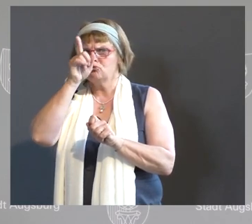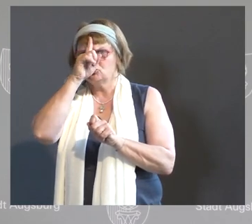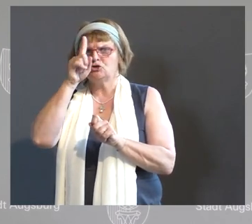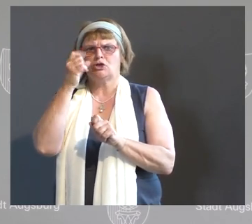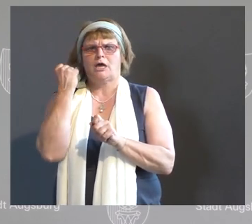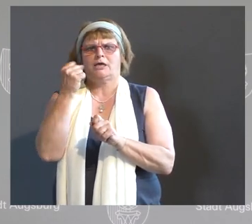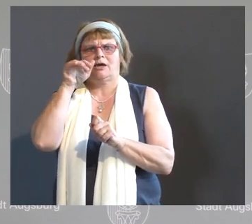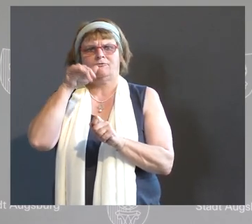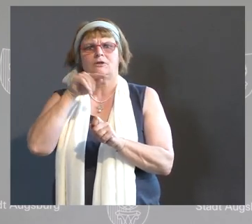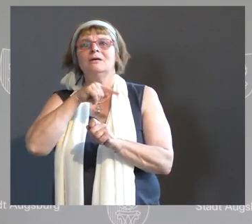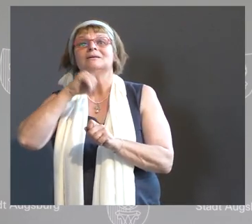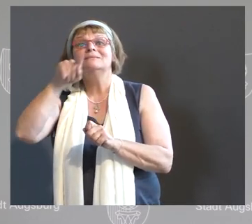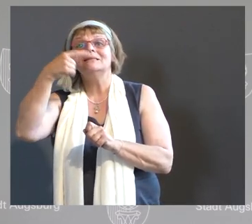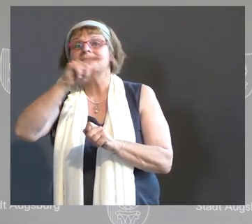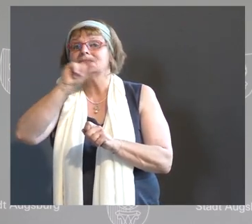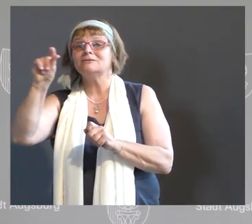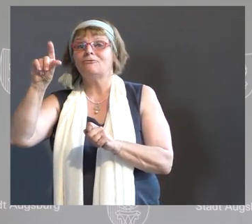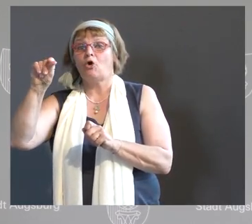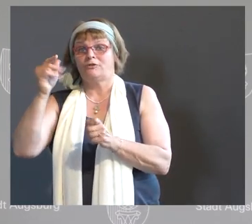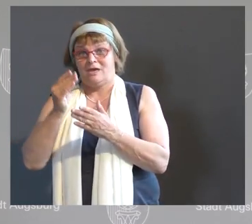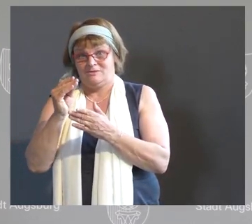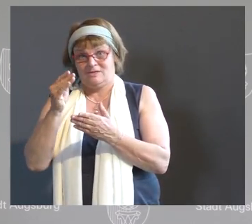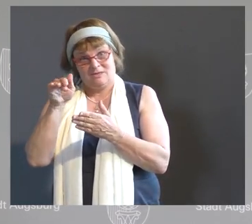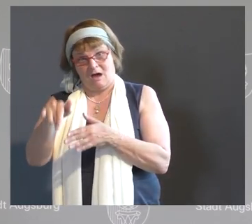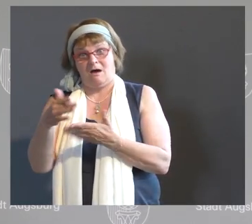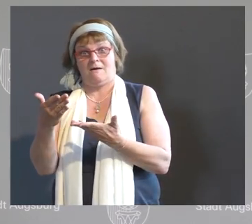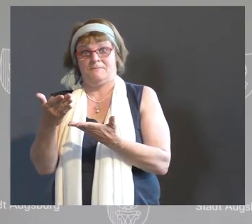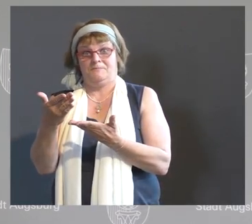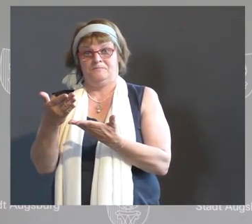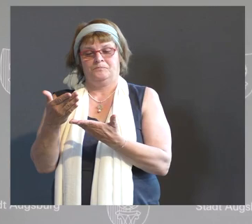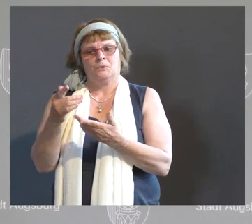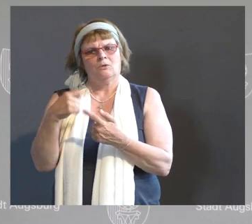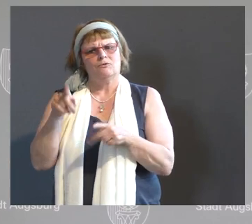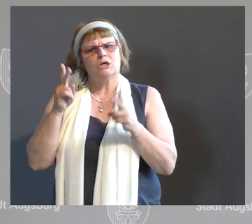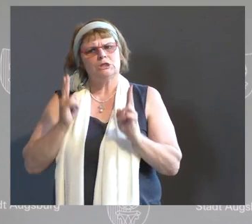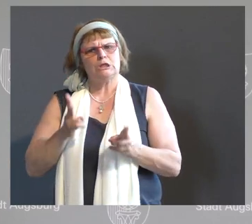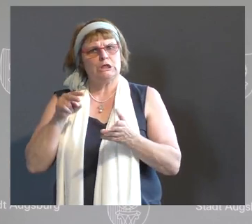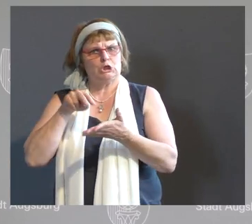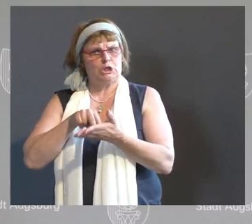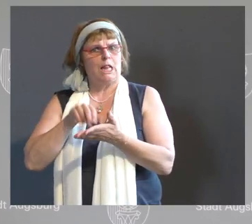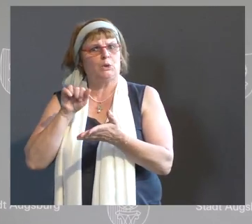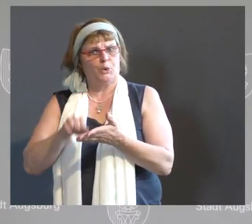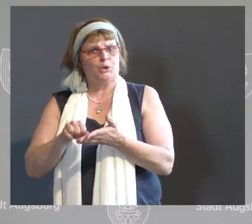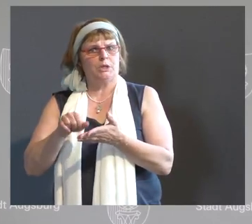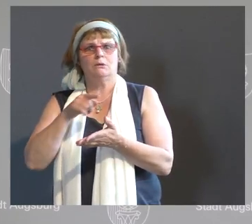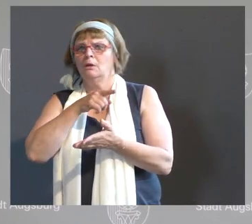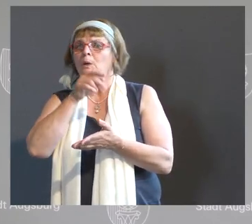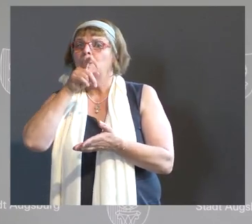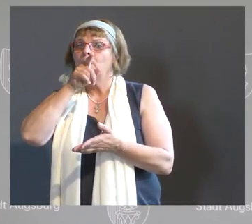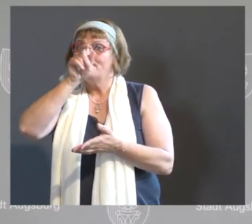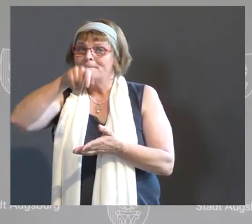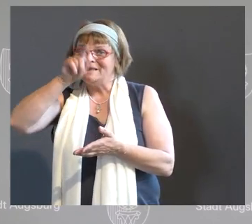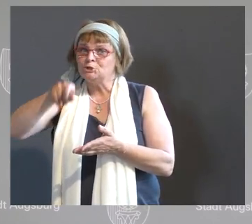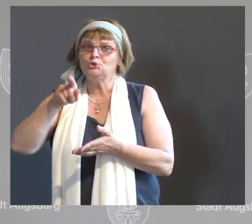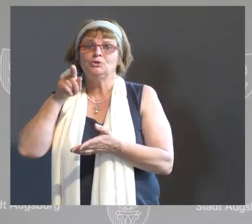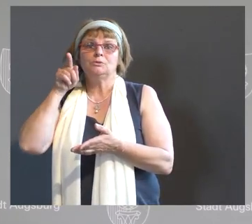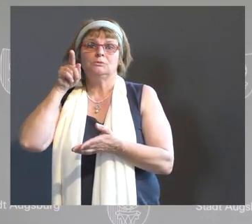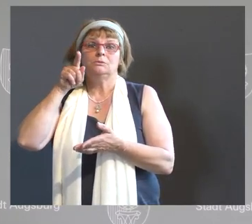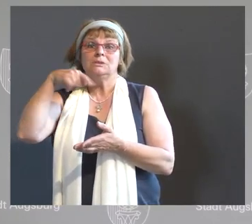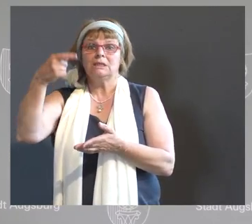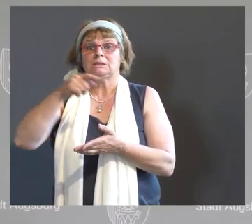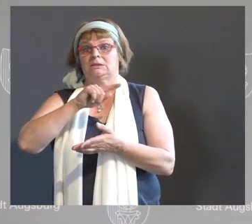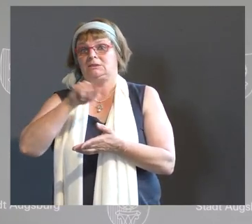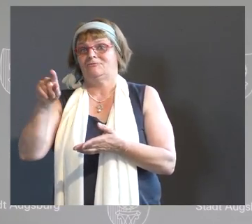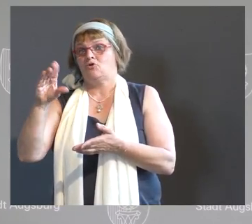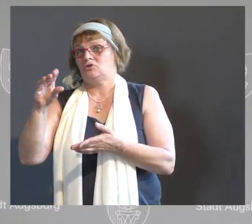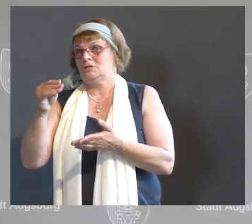Einsatztaktik und jetzt die getroffenen Maßnahmen gewährleisten können, dass ein friedliches Feiern in der Innenstadt möglich sein wird am